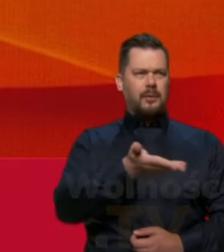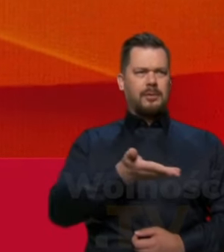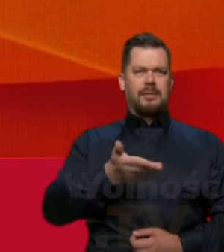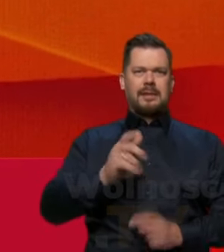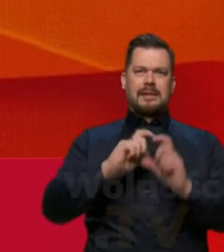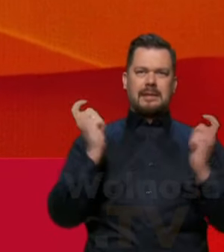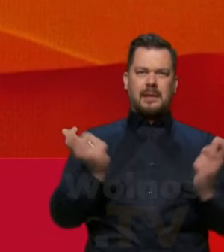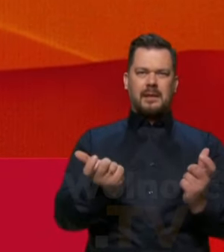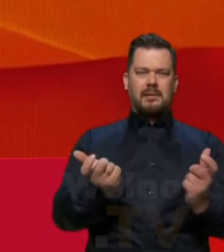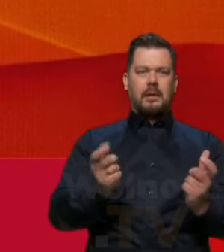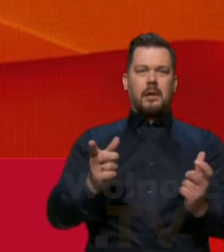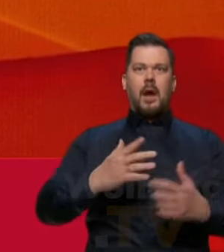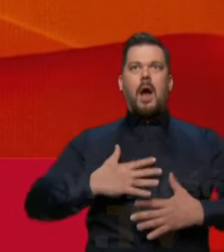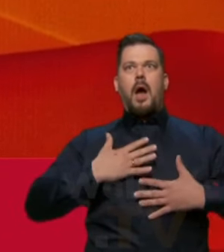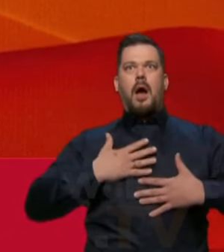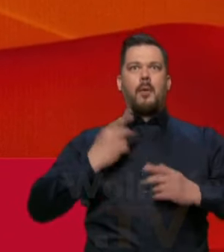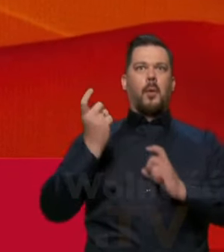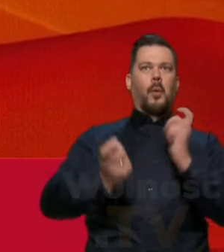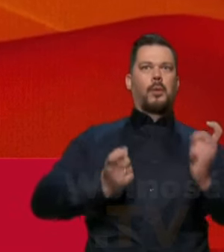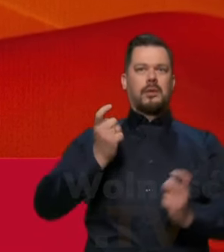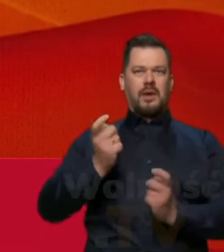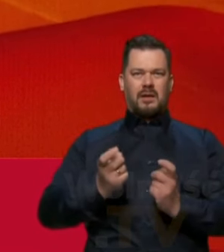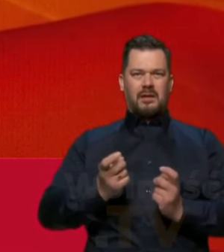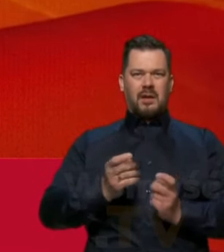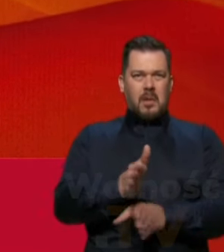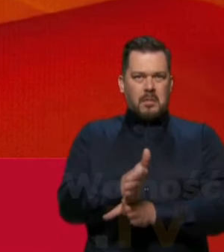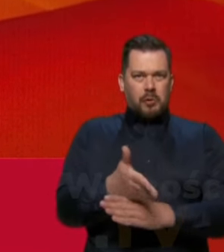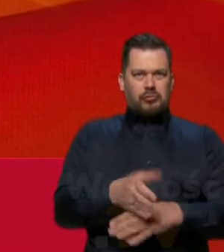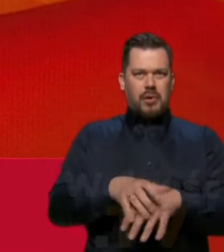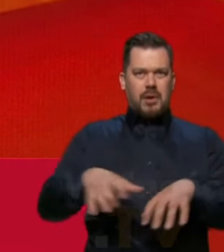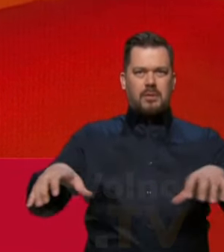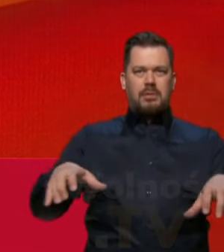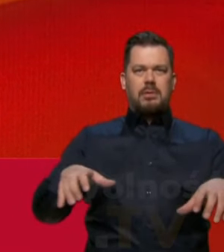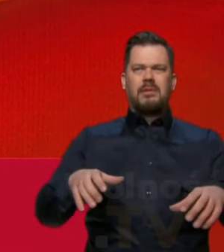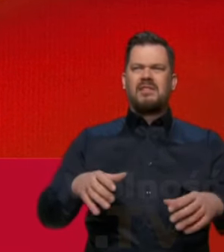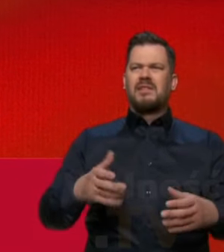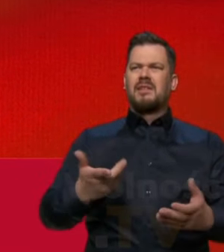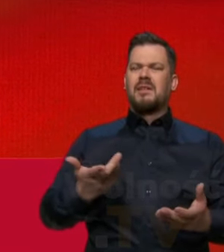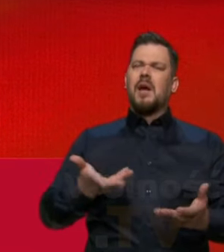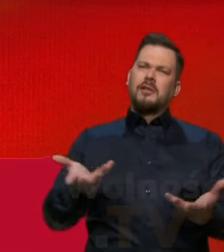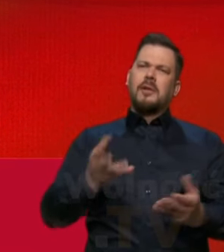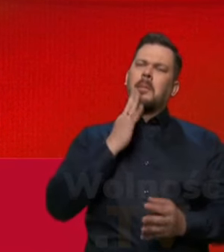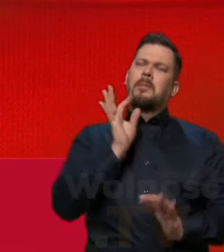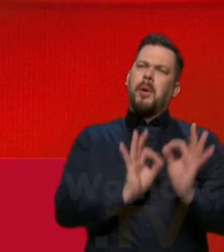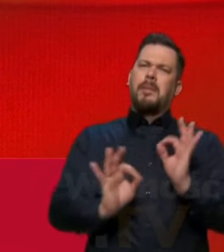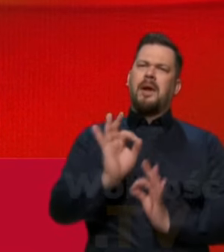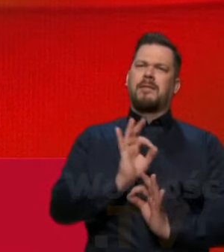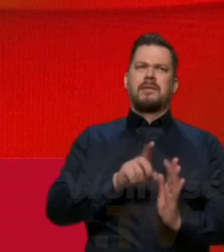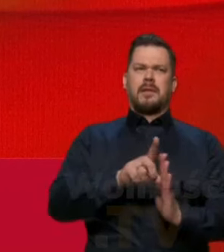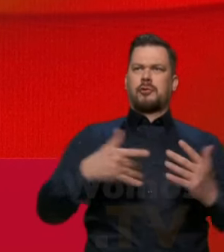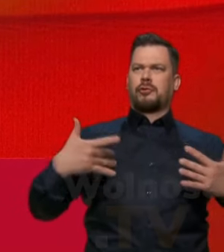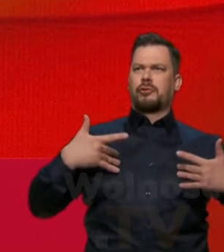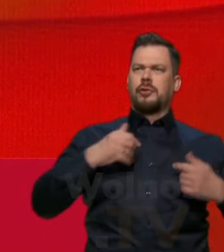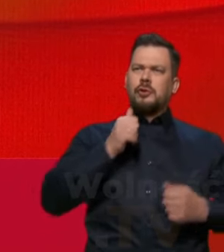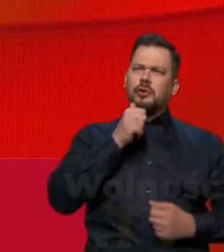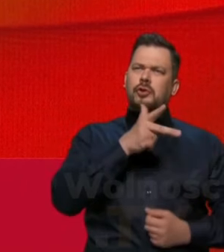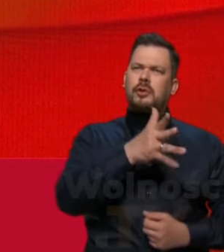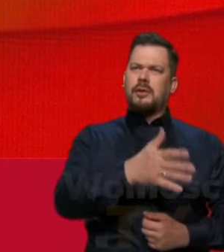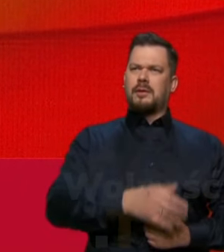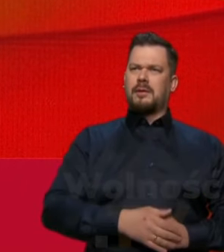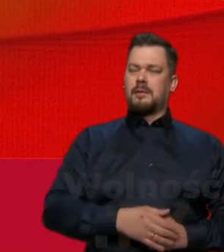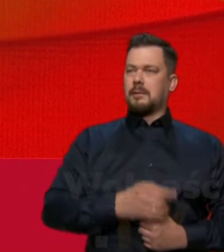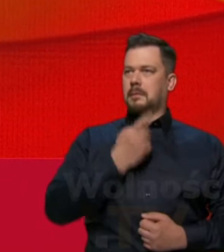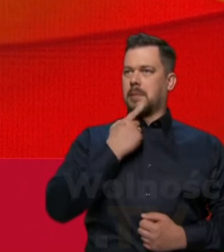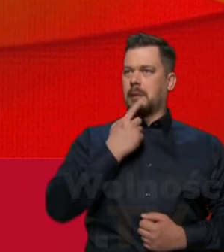senatorami. Ich ekscytują kłótnie, które dzielą Polaków. A gdzie są te emocje, jeżeli chodzi o poprawę życia warszawiaków każdego dnia? Za mało